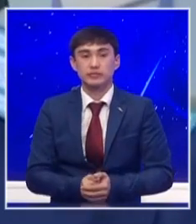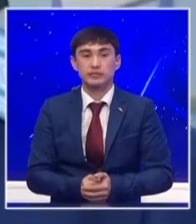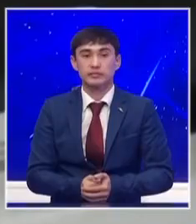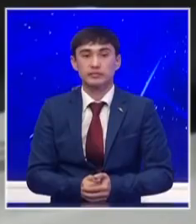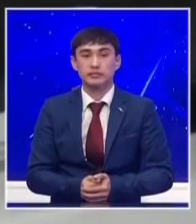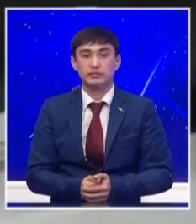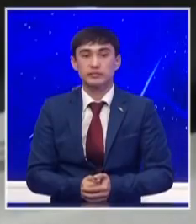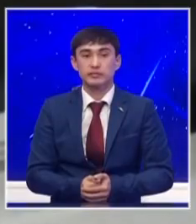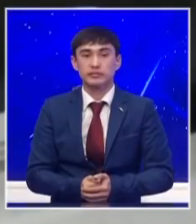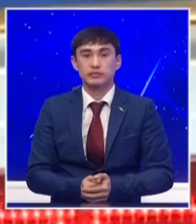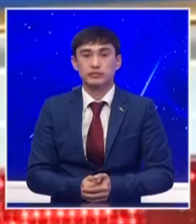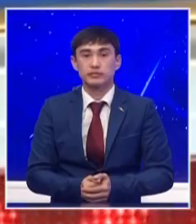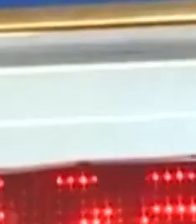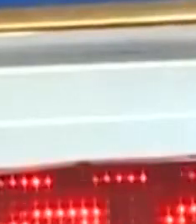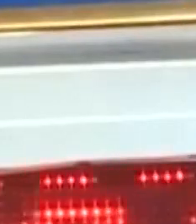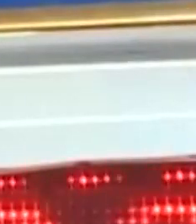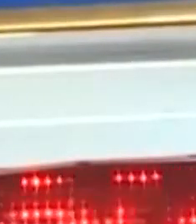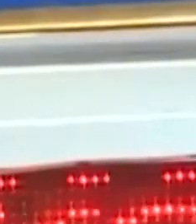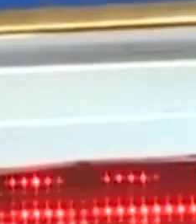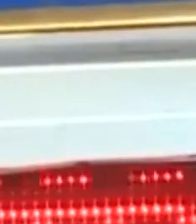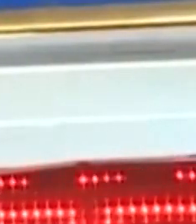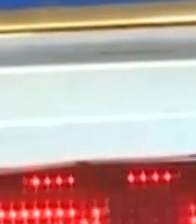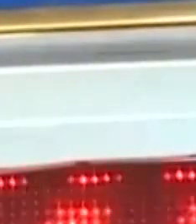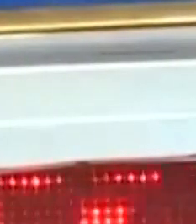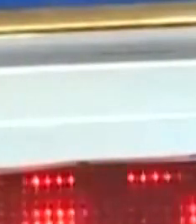а грим копаева по материалам